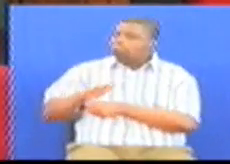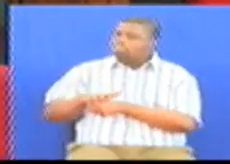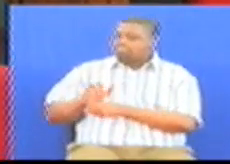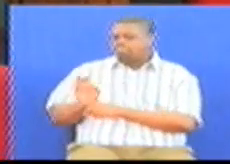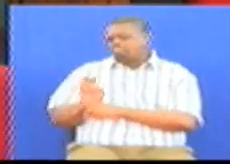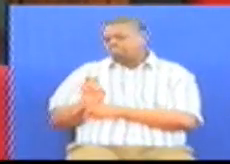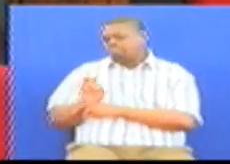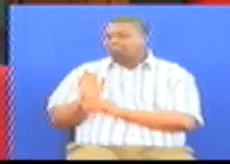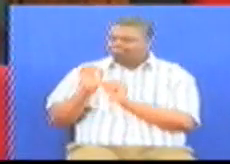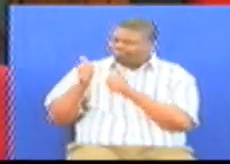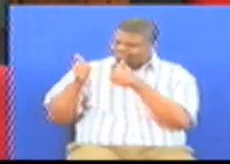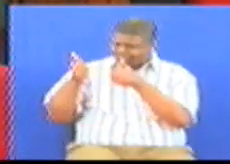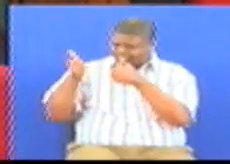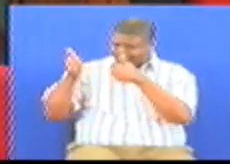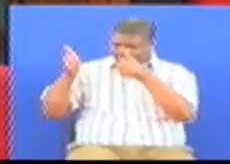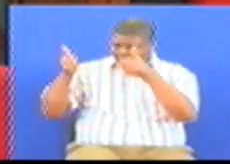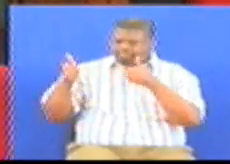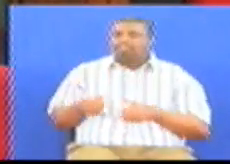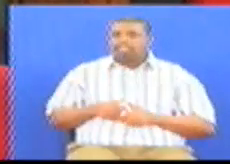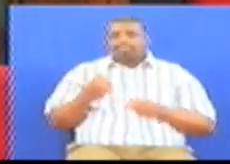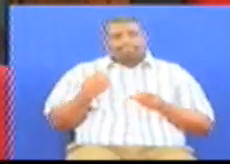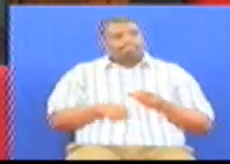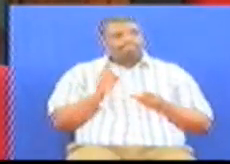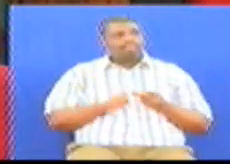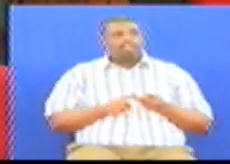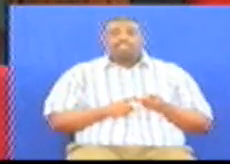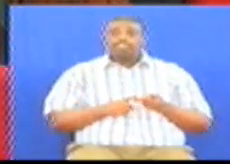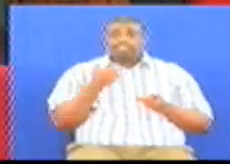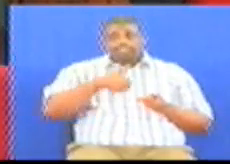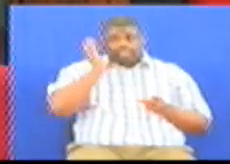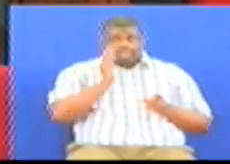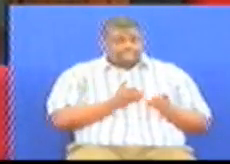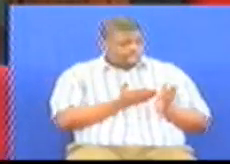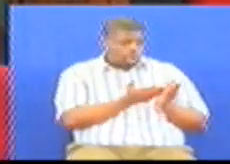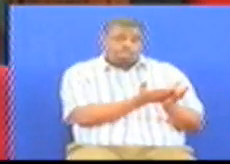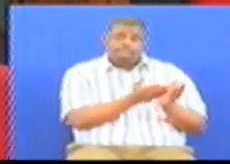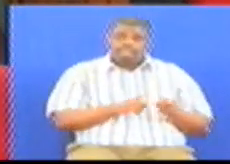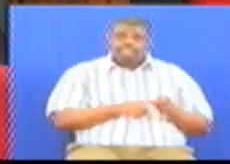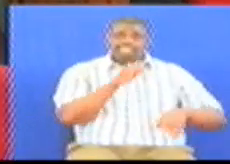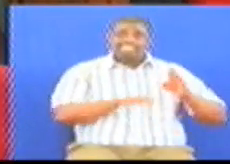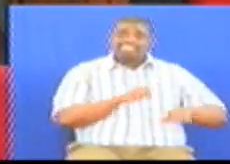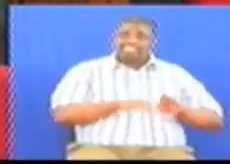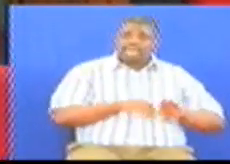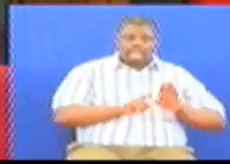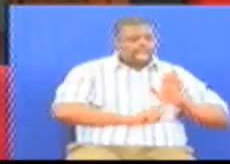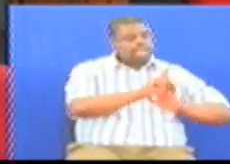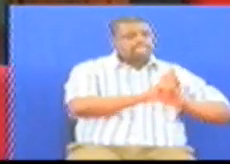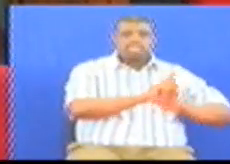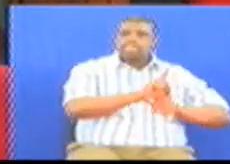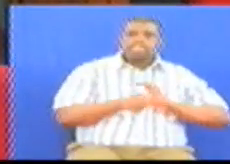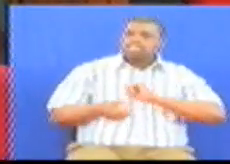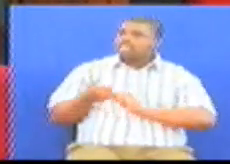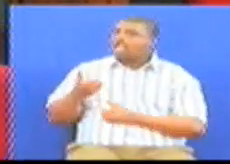TAMISEMI. Lakini ninalo ombi kwa serikali. Kwa jimbo la Singida Kaskazini bado tunazo changamoto nyingi.